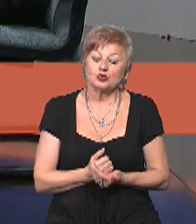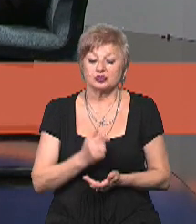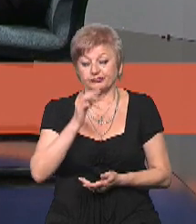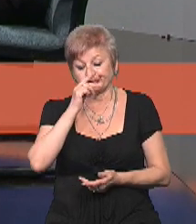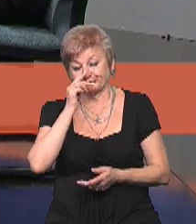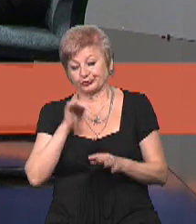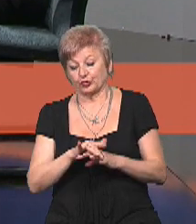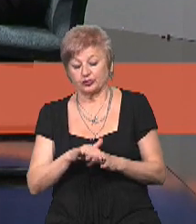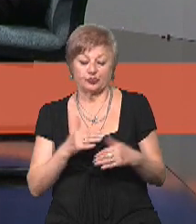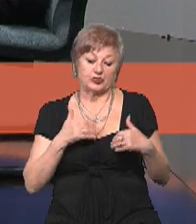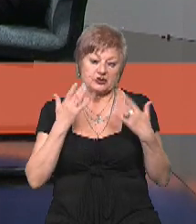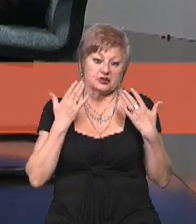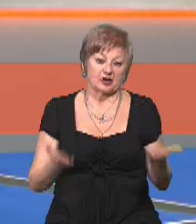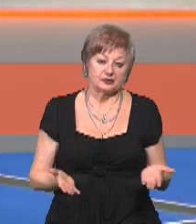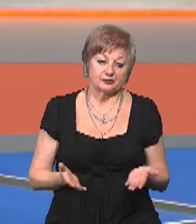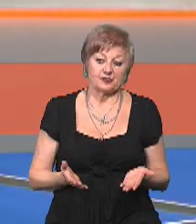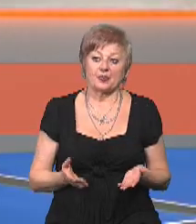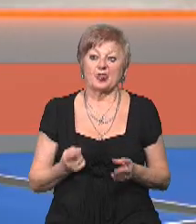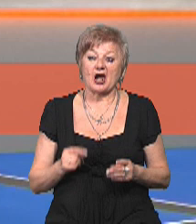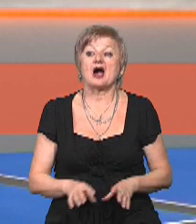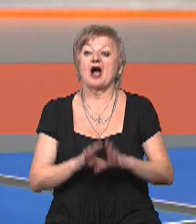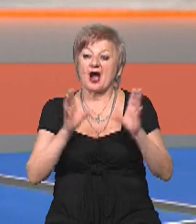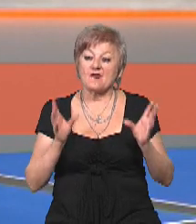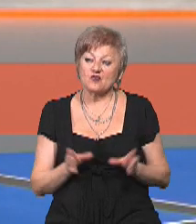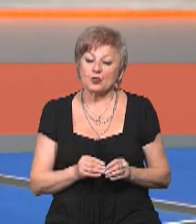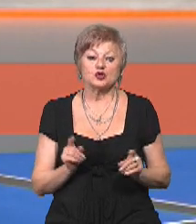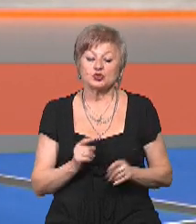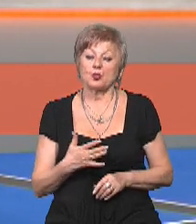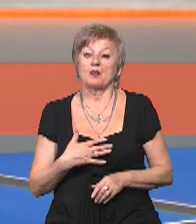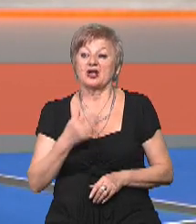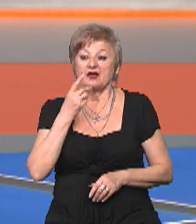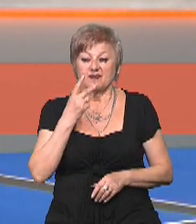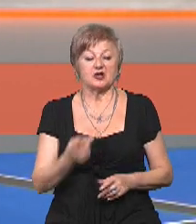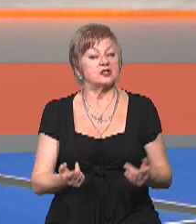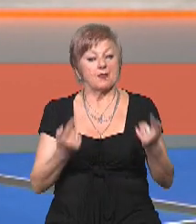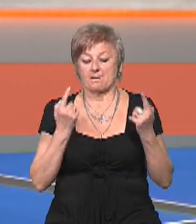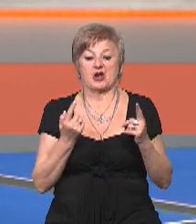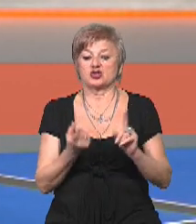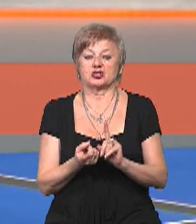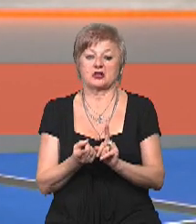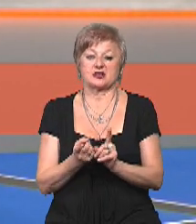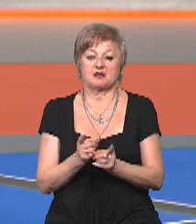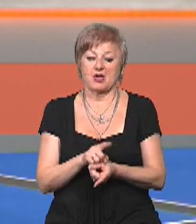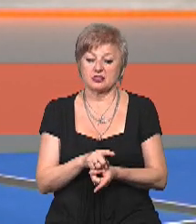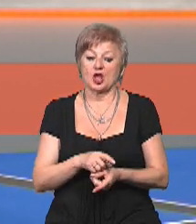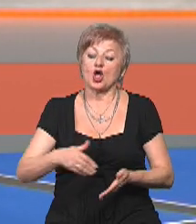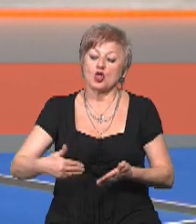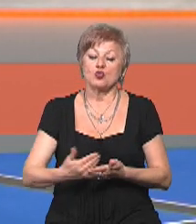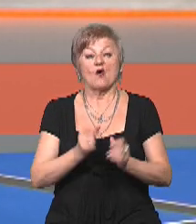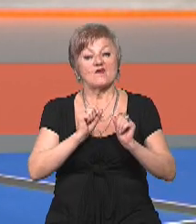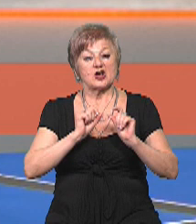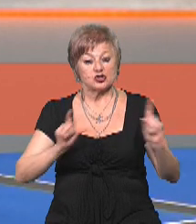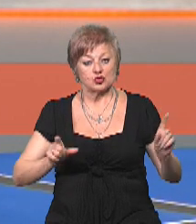формул, він не зміг. А взагалі, з приводу того, що ми бачимо, то це дуже великі зміни. Ця нова школа, вона